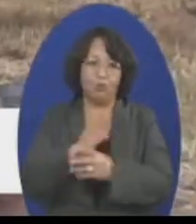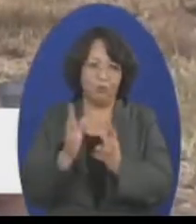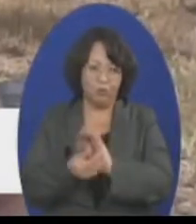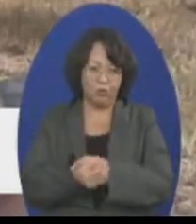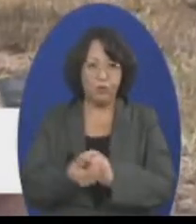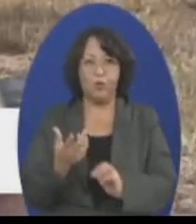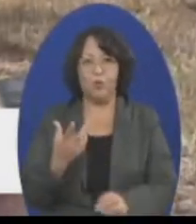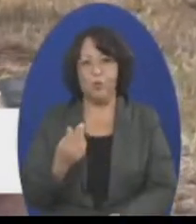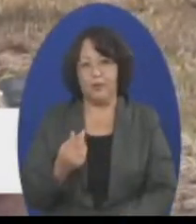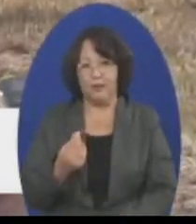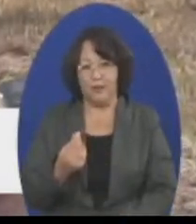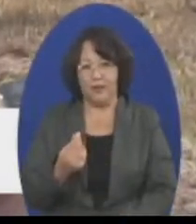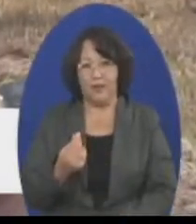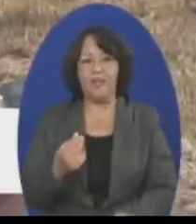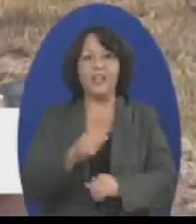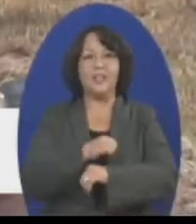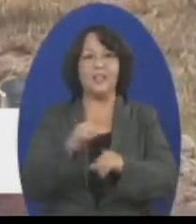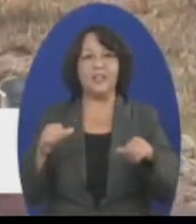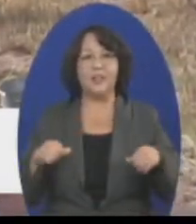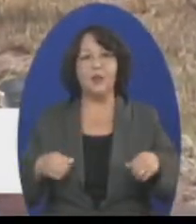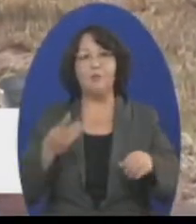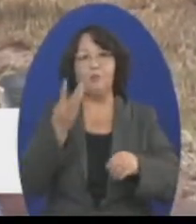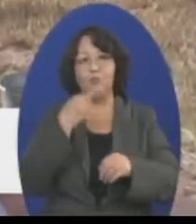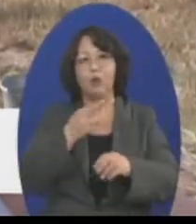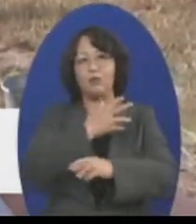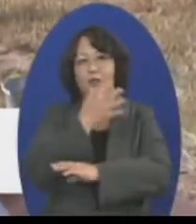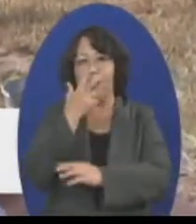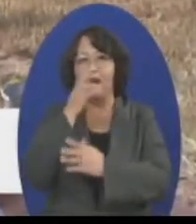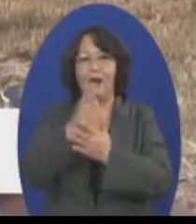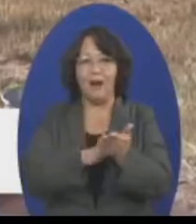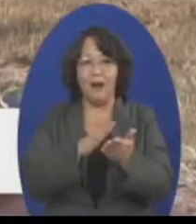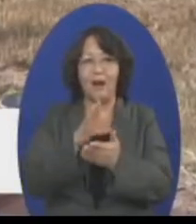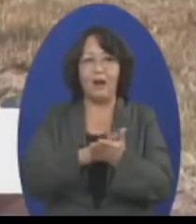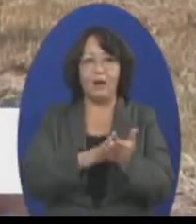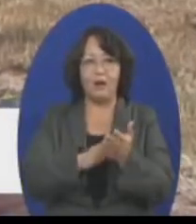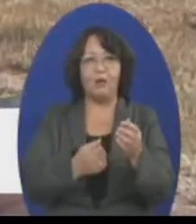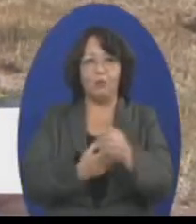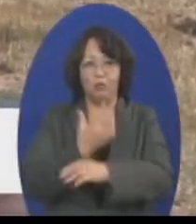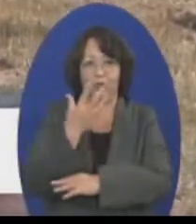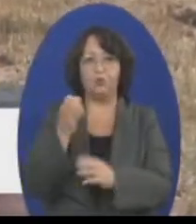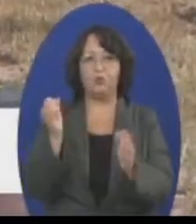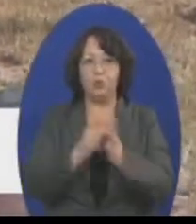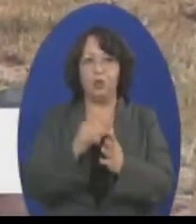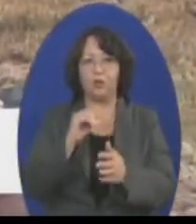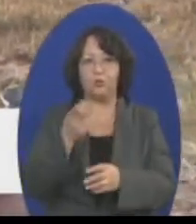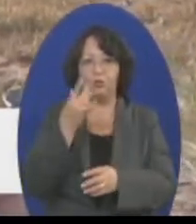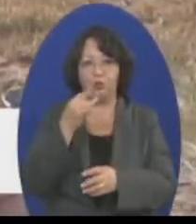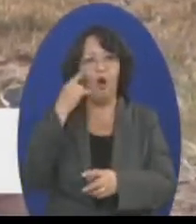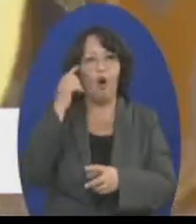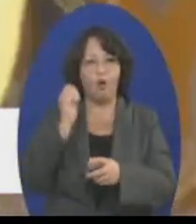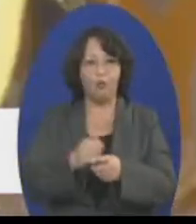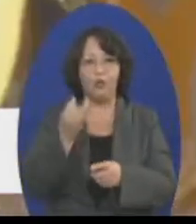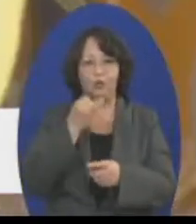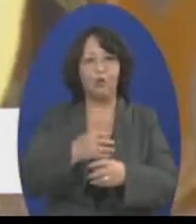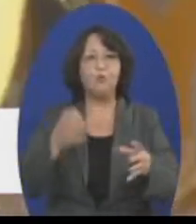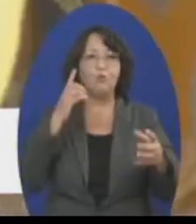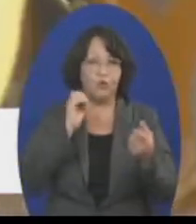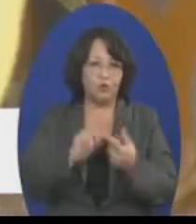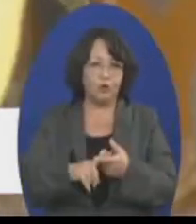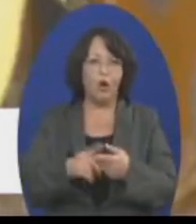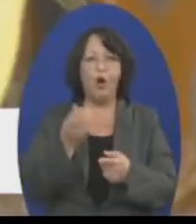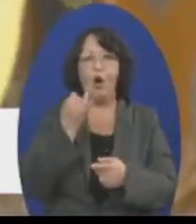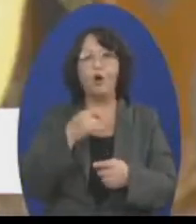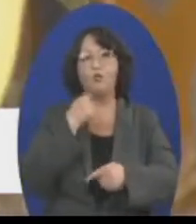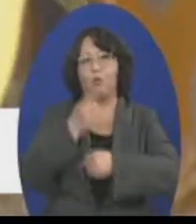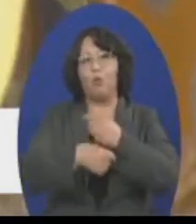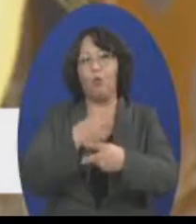энэ нь үнэн хэрэгтэй ард иргэдэд энэ модоо хайлахын учир мод тарихын ач холбогдлыг ойлгуулах ийм том зорилготой. Ойн